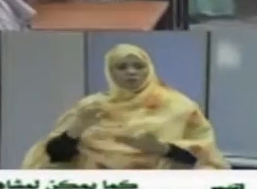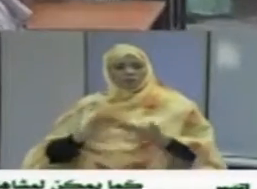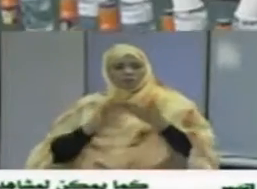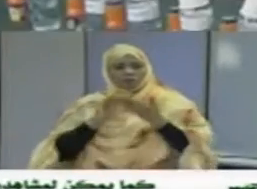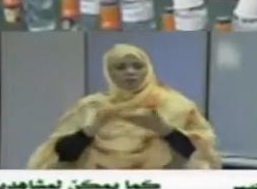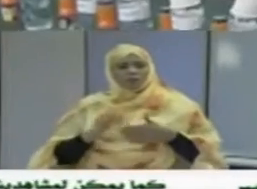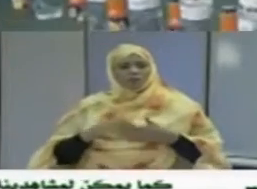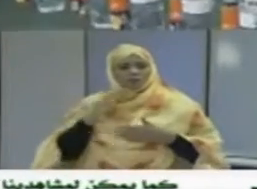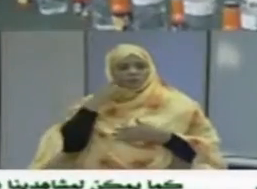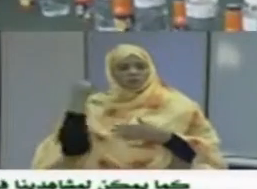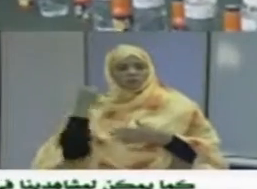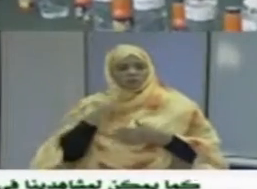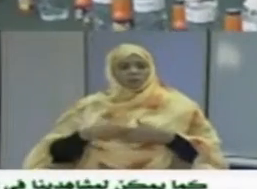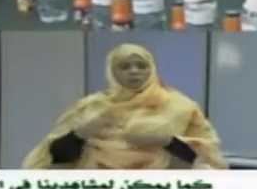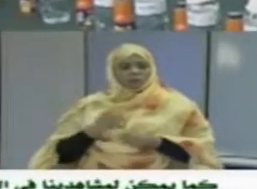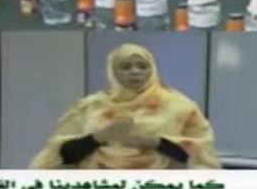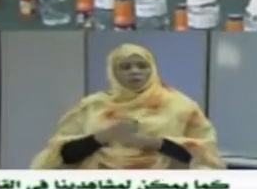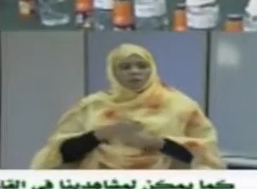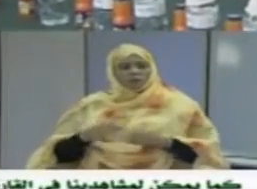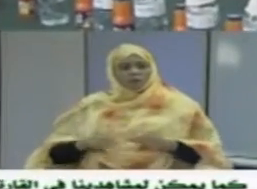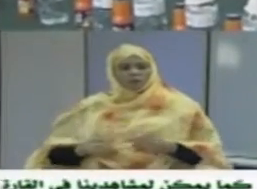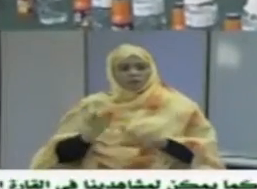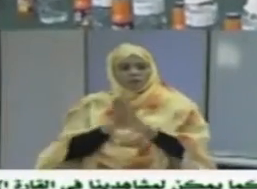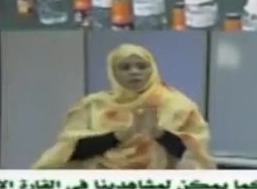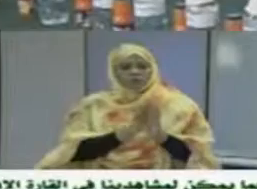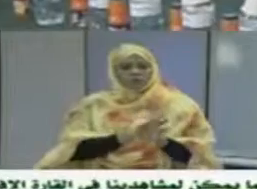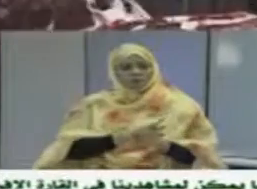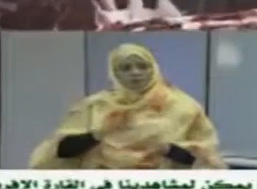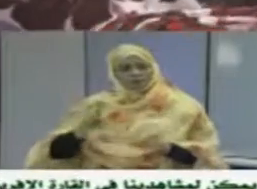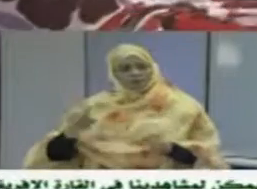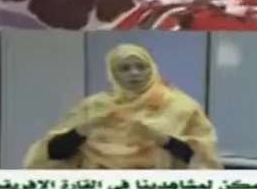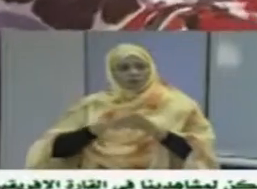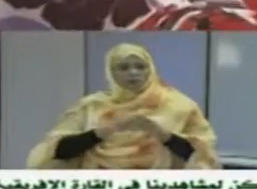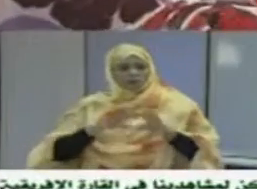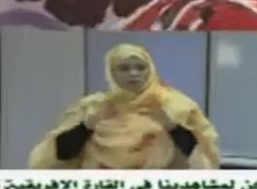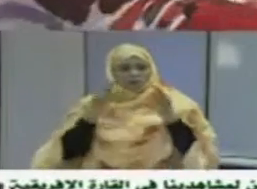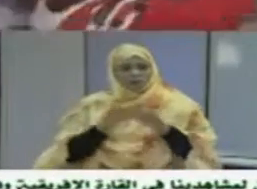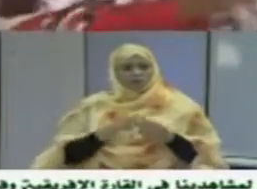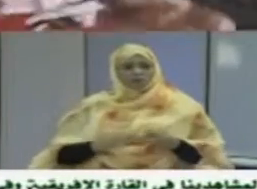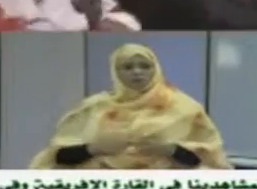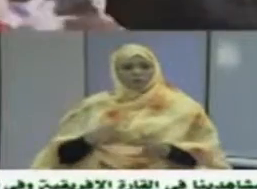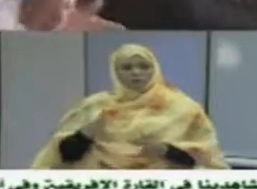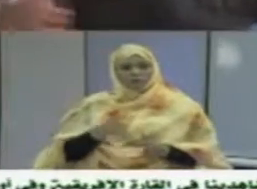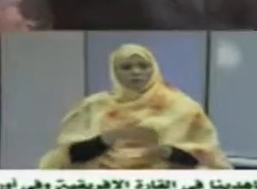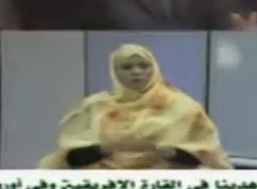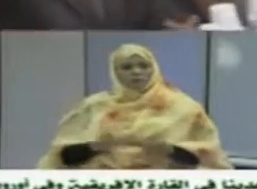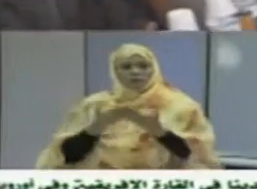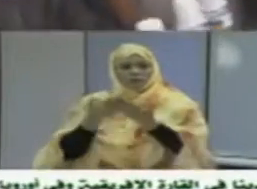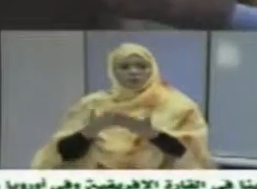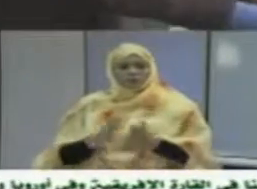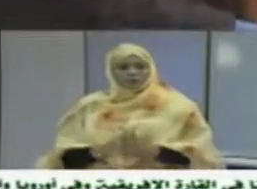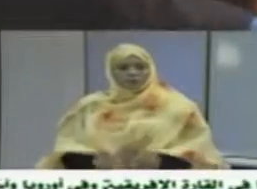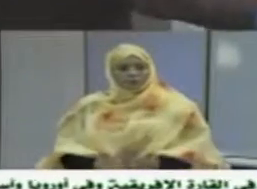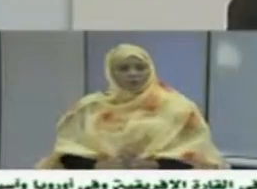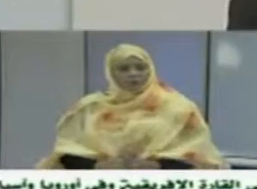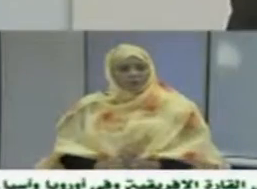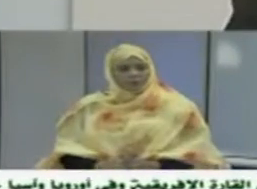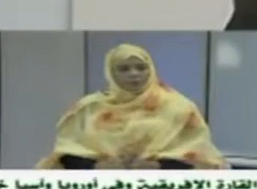لهذه الشريحة التي تحظى برعاية من قطاع الشؤون الاجتماعية والطفولة والأسرة.